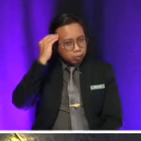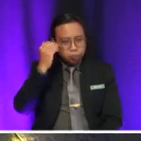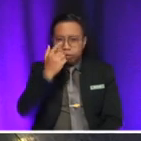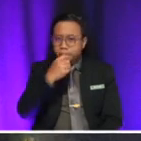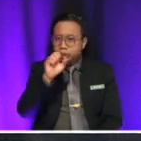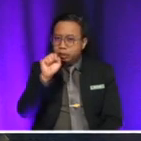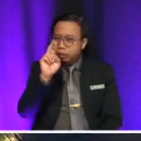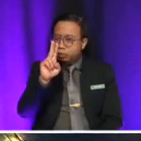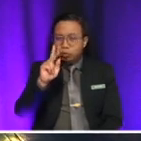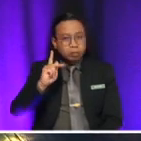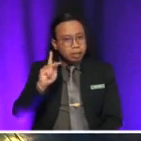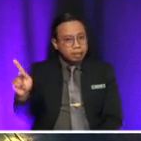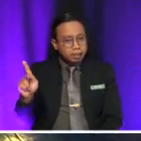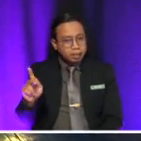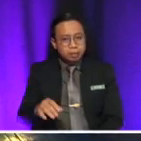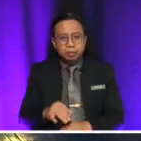siapa